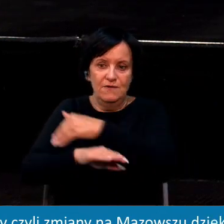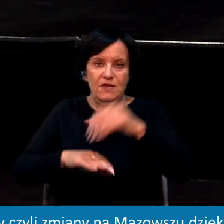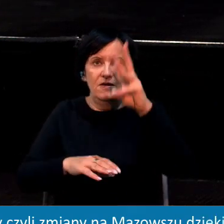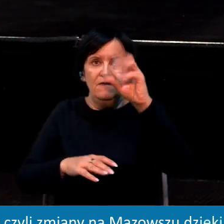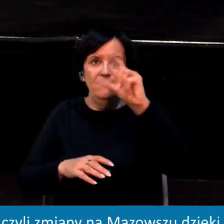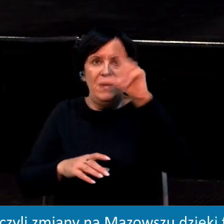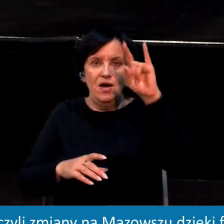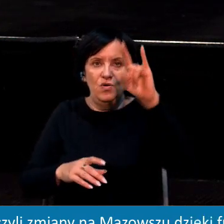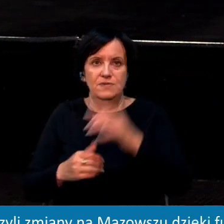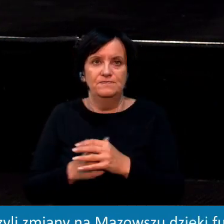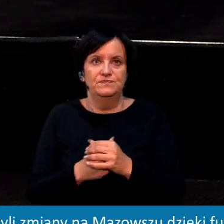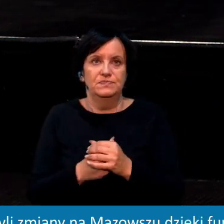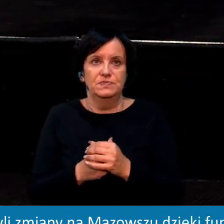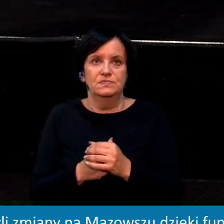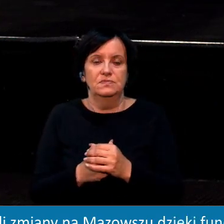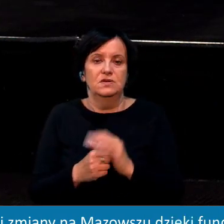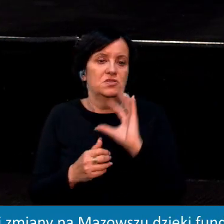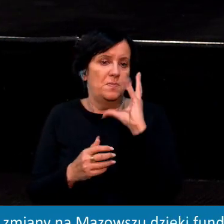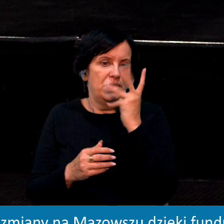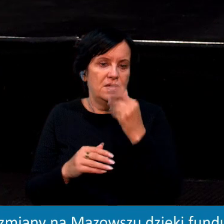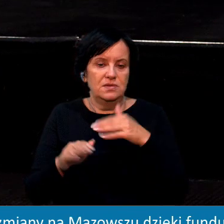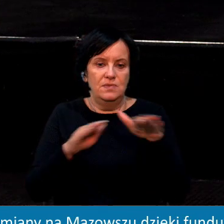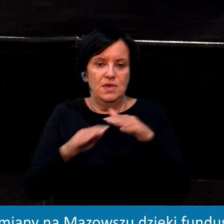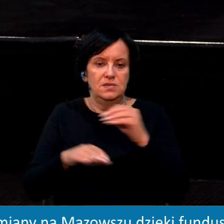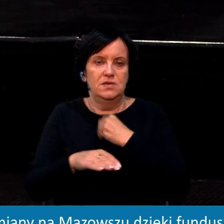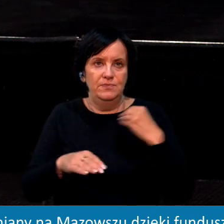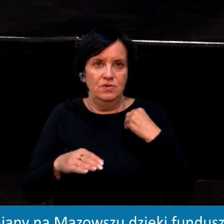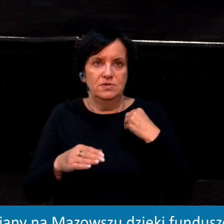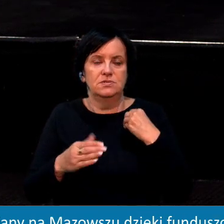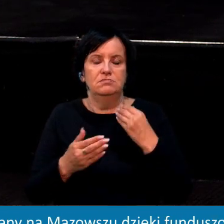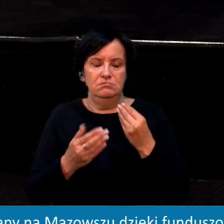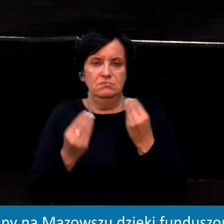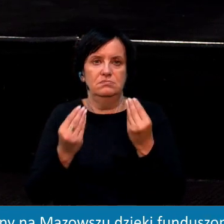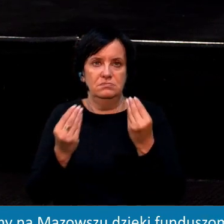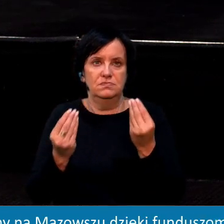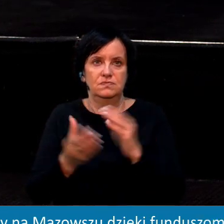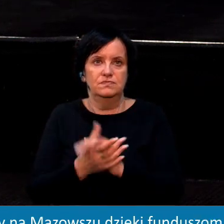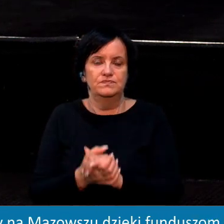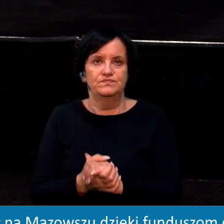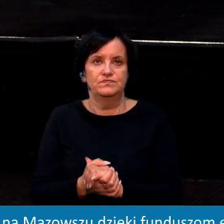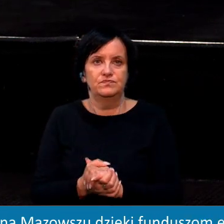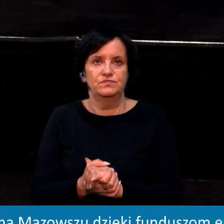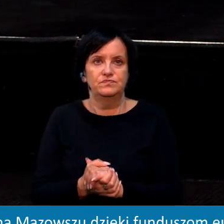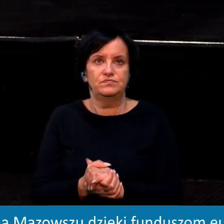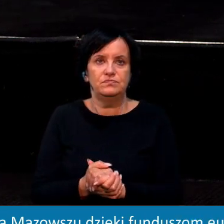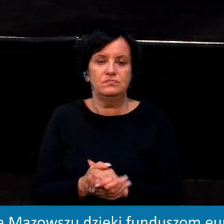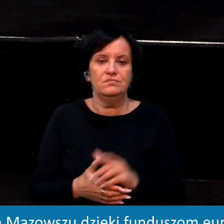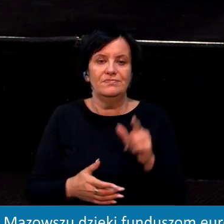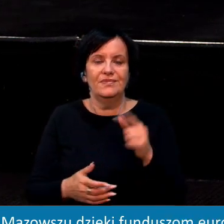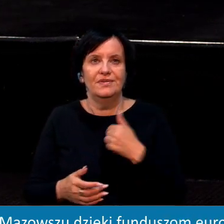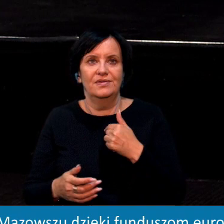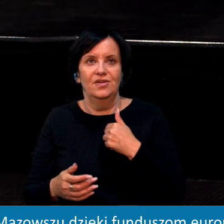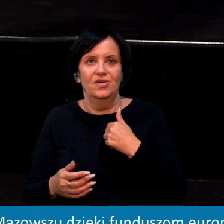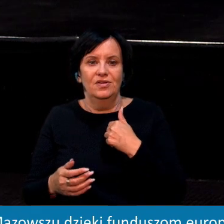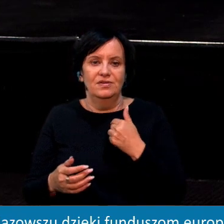tak pięknego miejsca chyba w Polsce nie ma. Także, proszę Państwa, no nie, ja Państwa akurat jestem w gronie takich osób, których nie